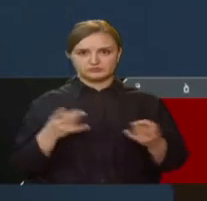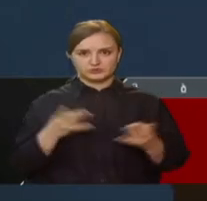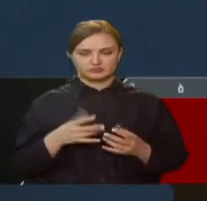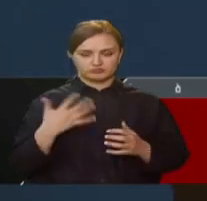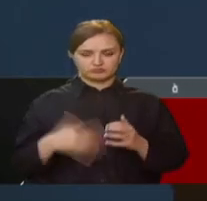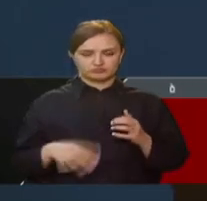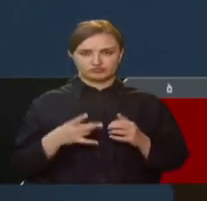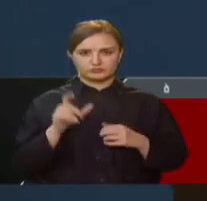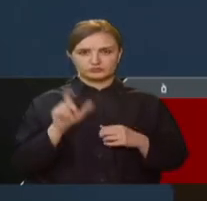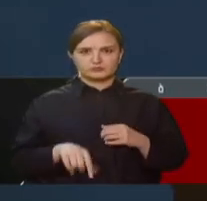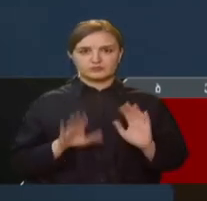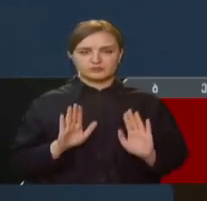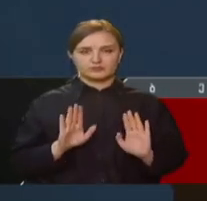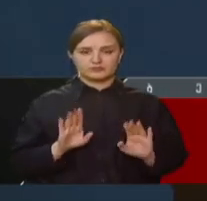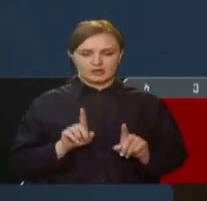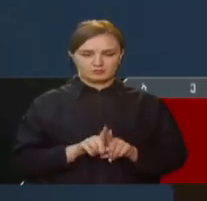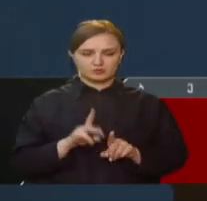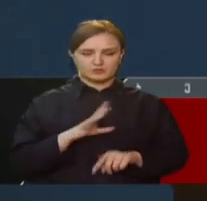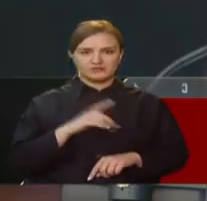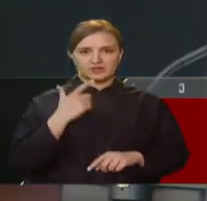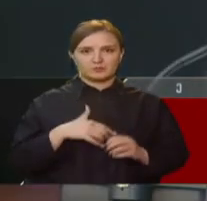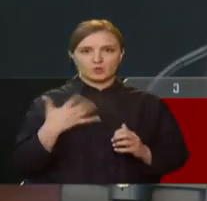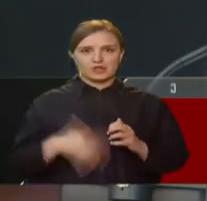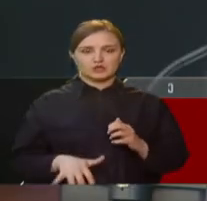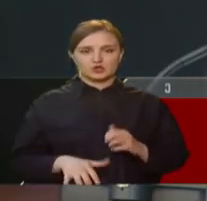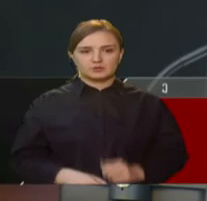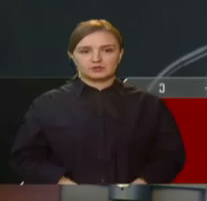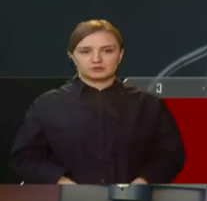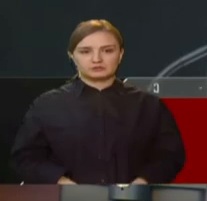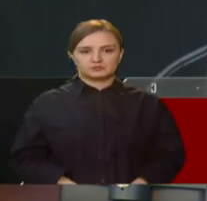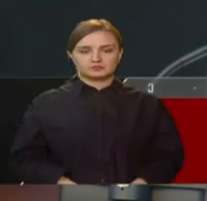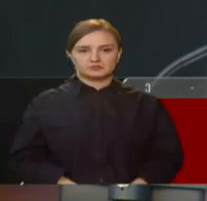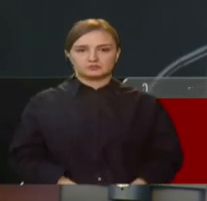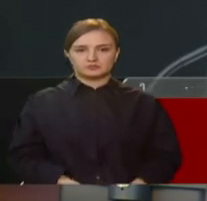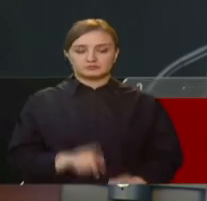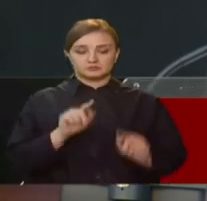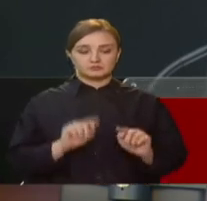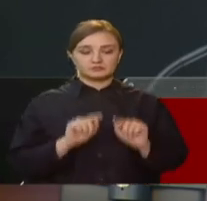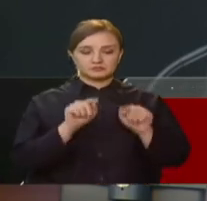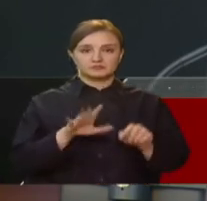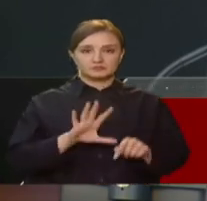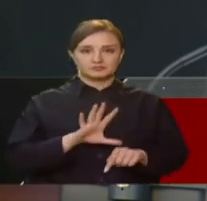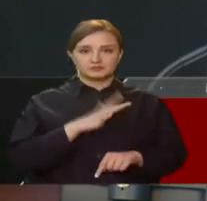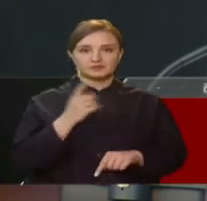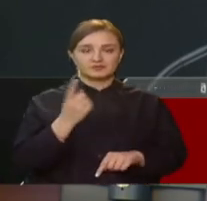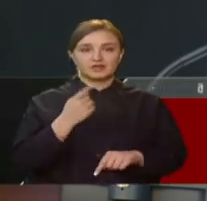ալբած զեսաչիրո ծարիս, դիախունդա իխոս մի ու կերծոյբելի։ Ձեր ճագի բարե բիատ հոգալիս